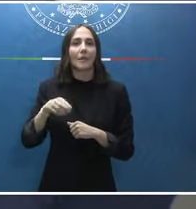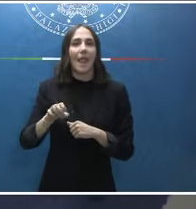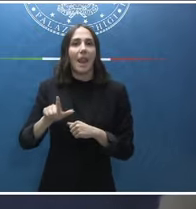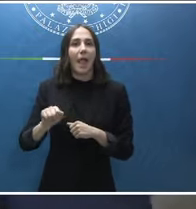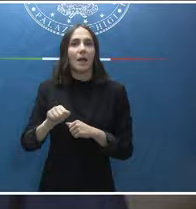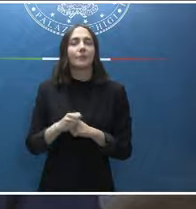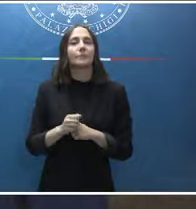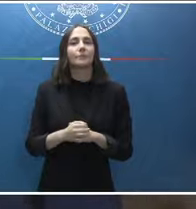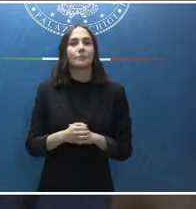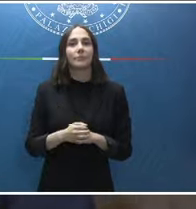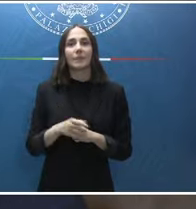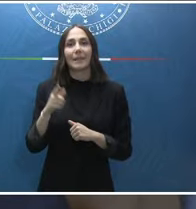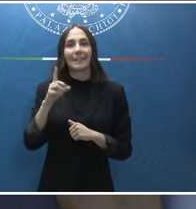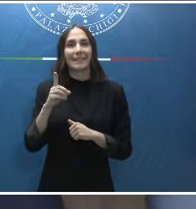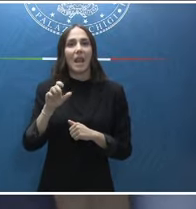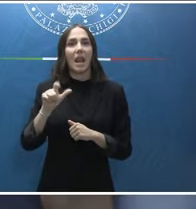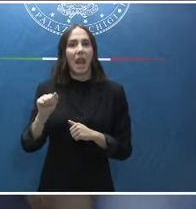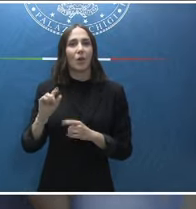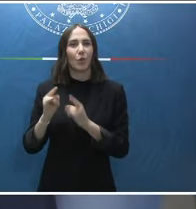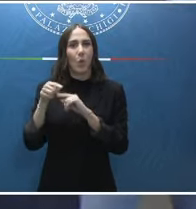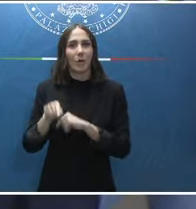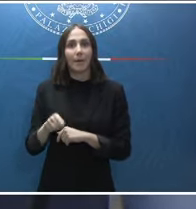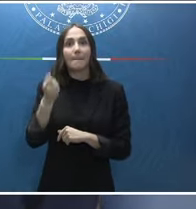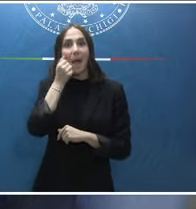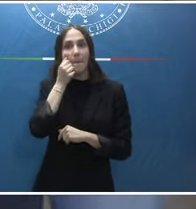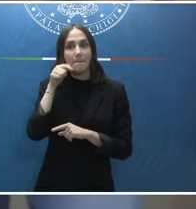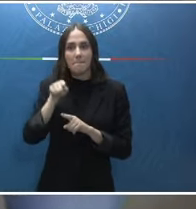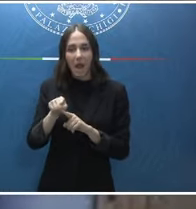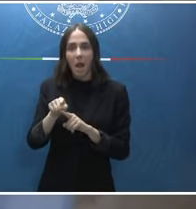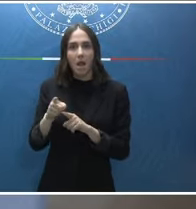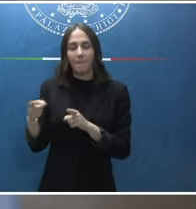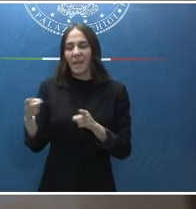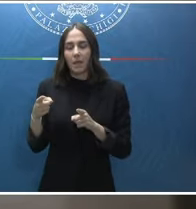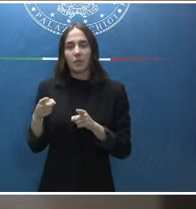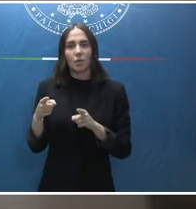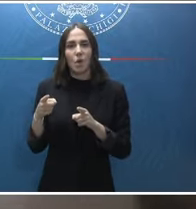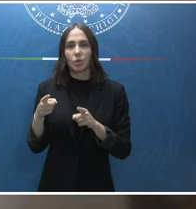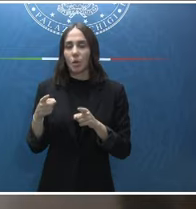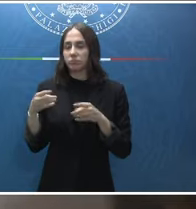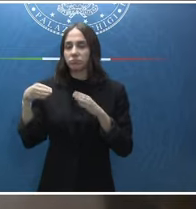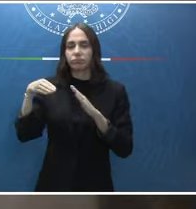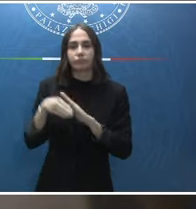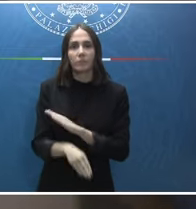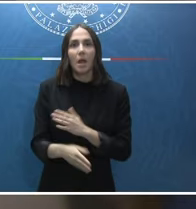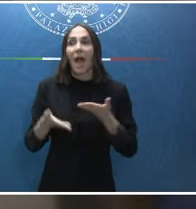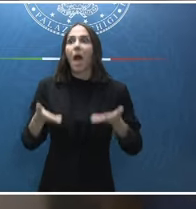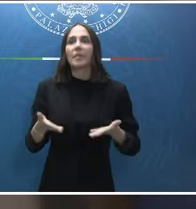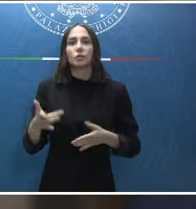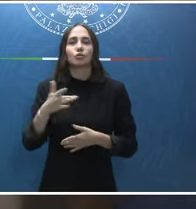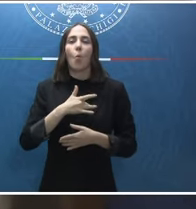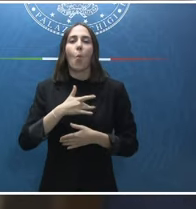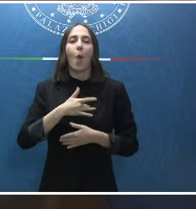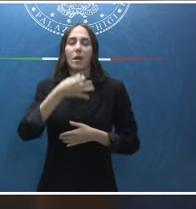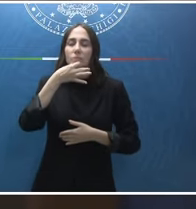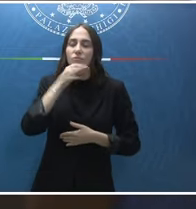una mamma che ha attraversato quell'inferno, ma ora il cui cuore, mi pare di capire, è pieno di accoglienza e